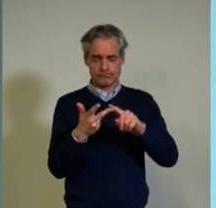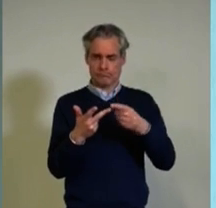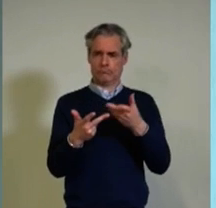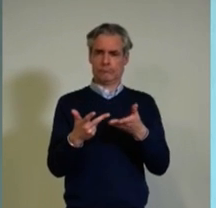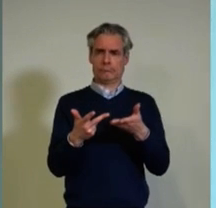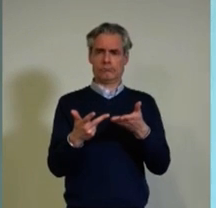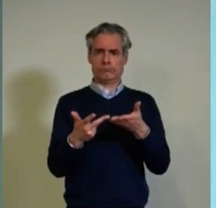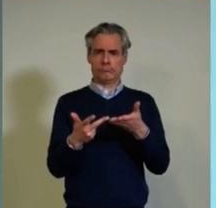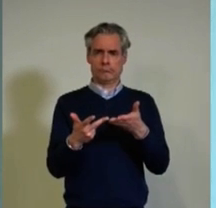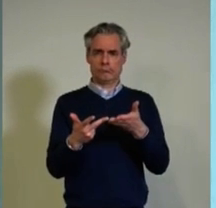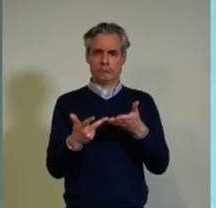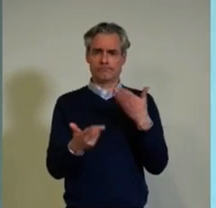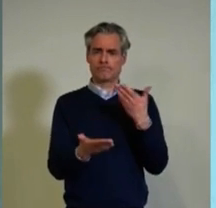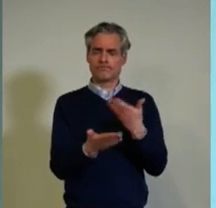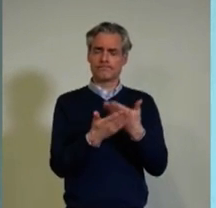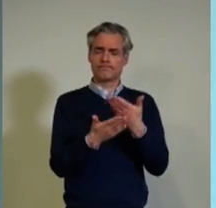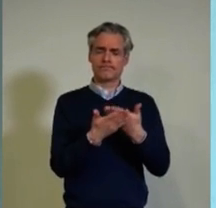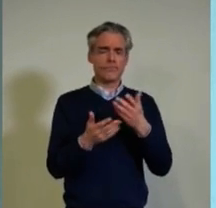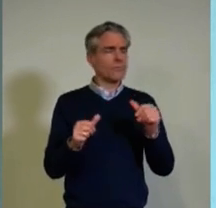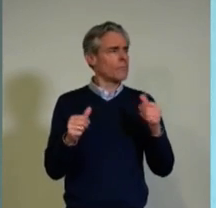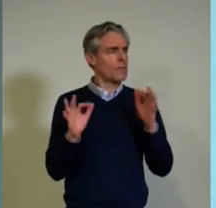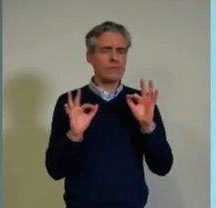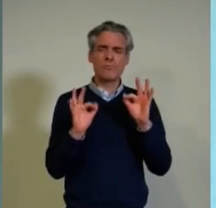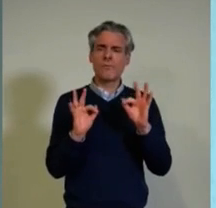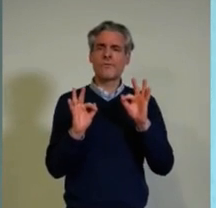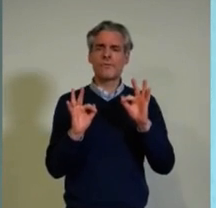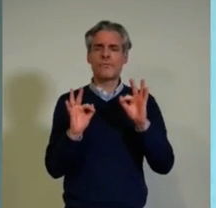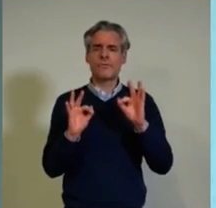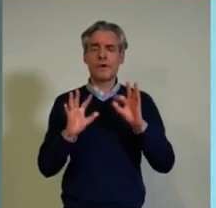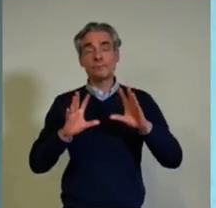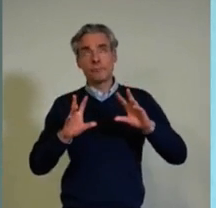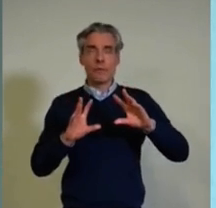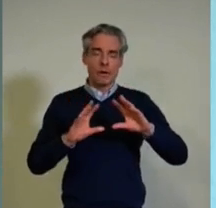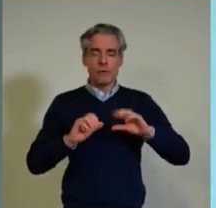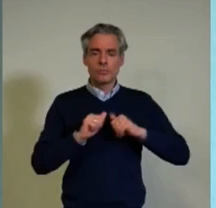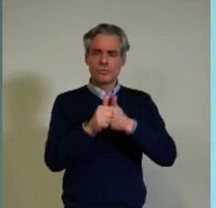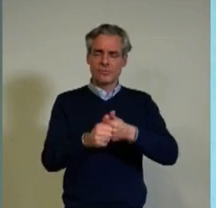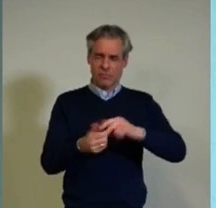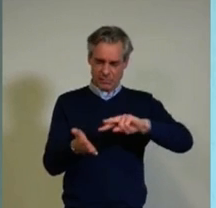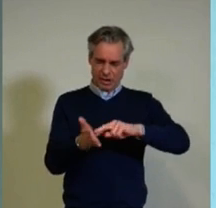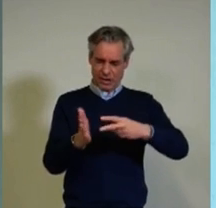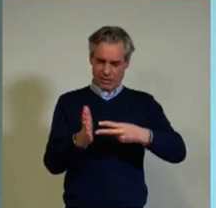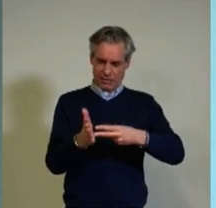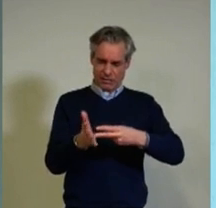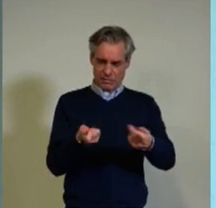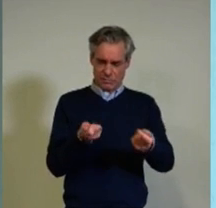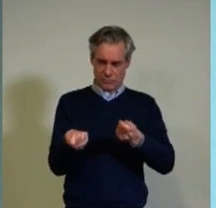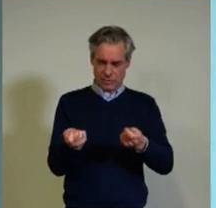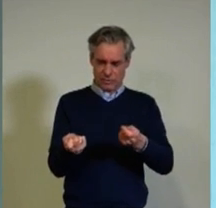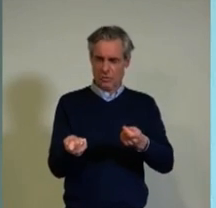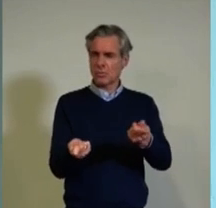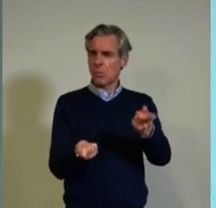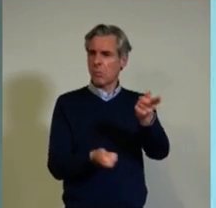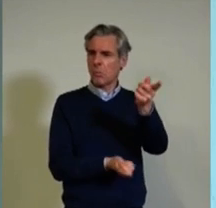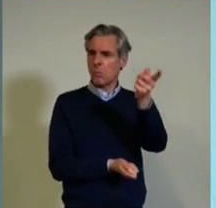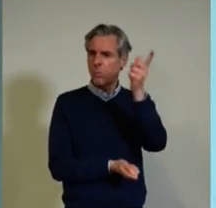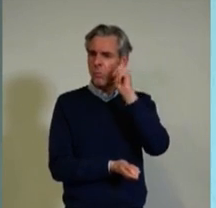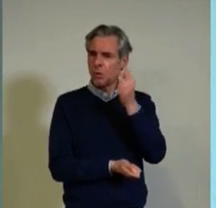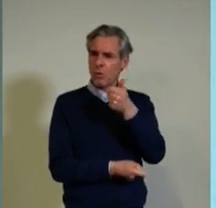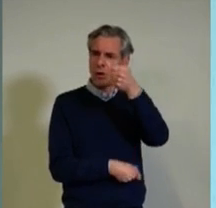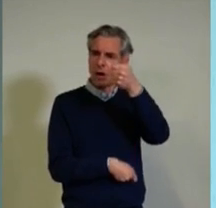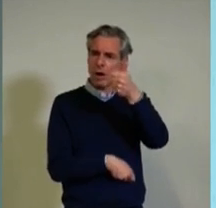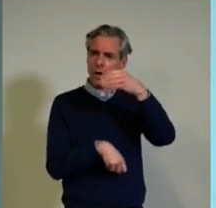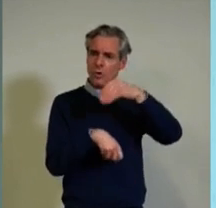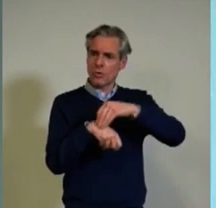sur justement l'application très technique de cette gouvernance. Pourquoi supprimer un conseil sur